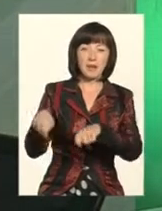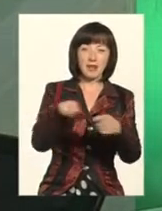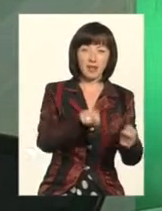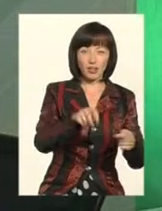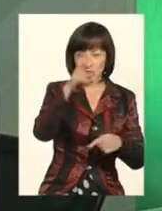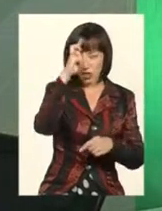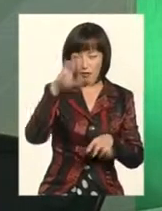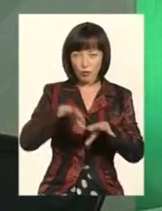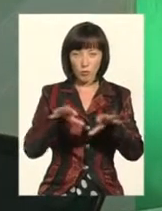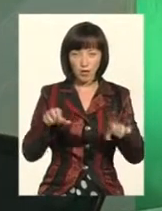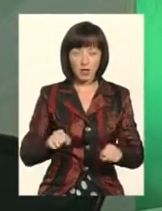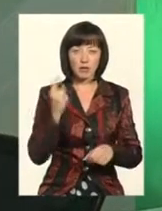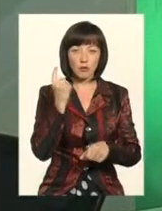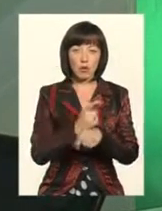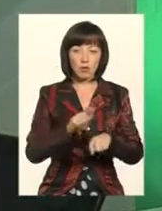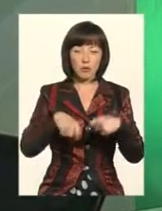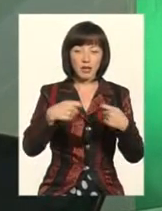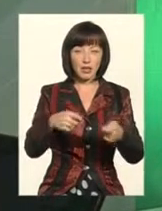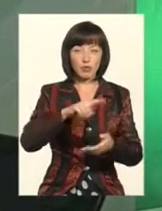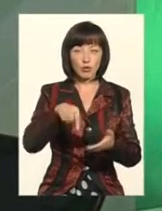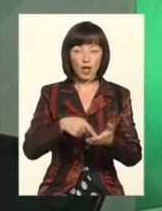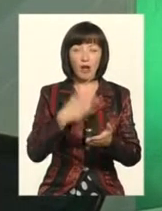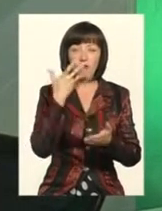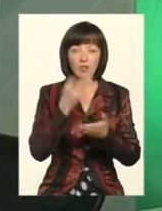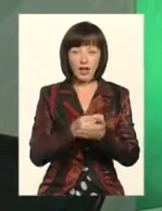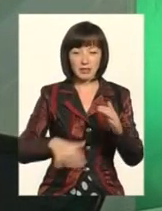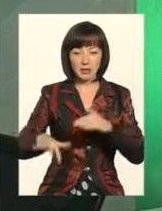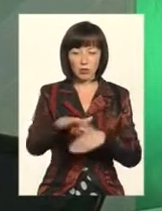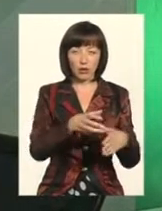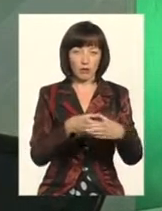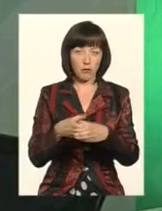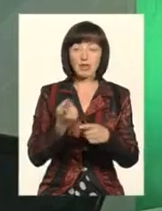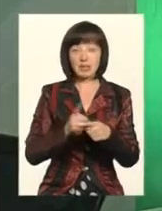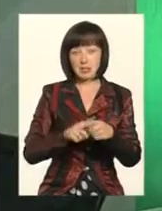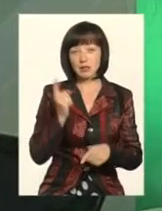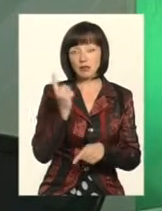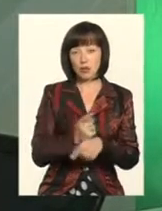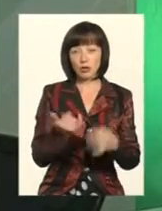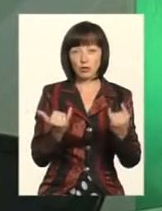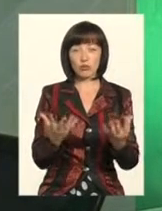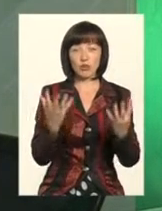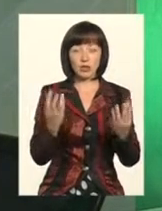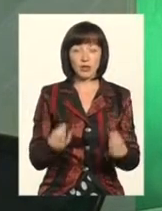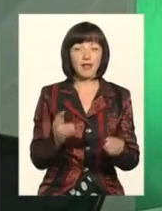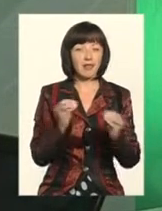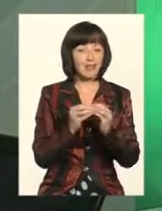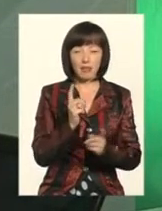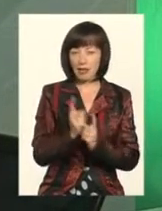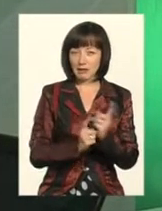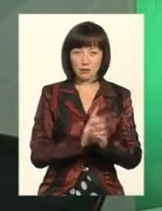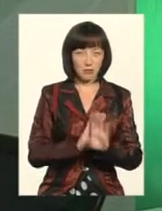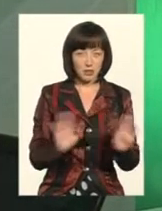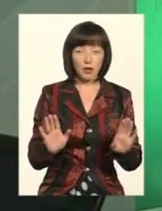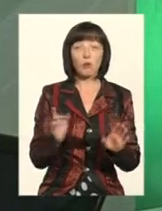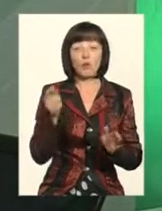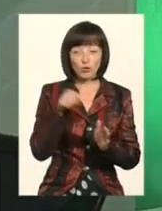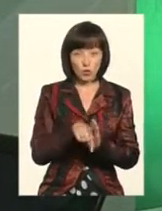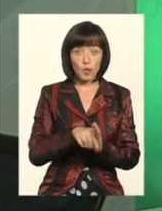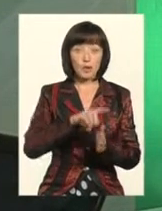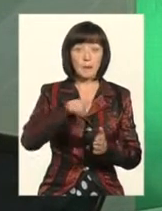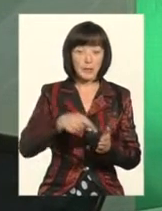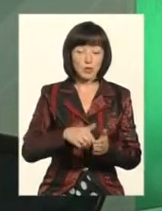майна і про заборону передачі комунальну власність територіальних громад. І ця заборона на сьогоднішній день не змінена. Тому тобто, я розумію, по суті,